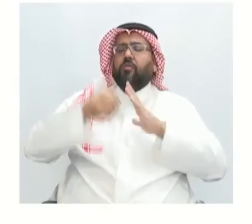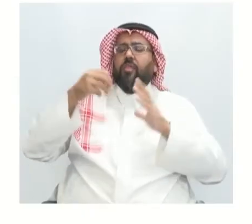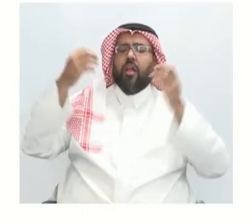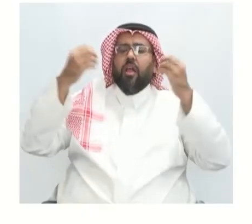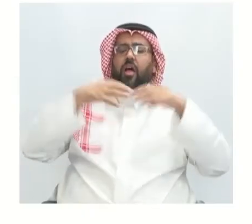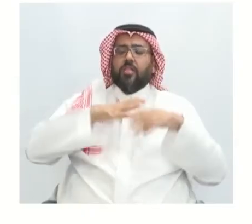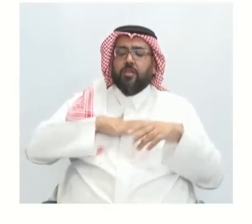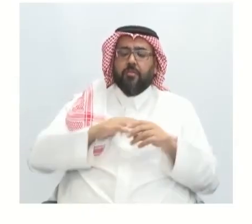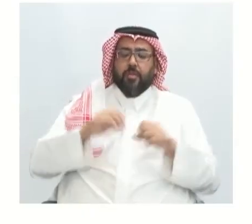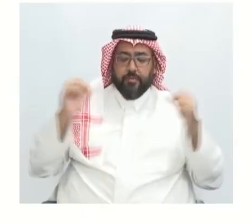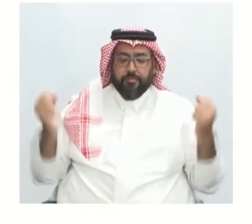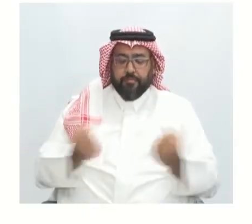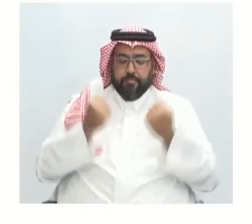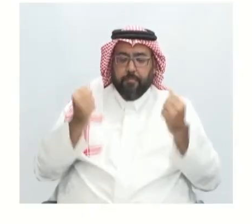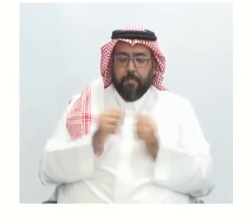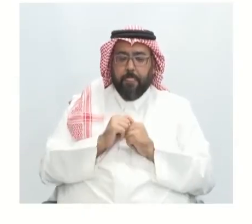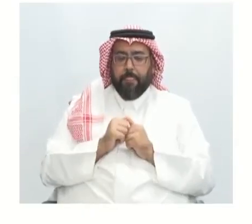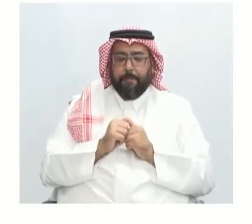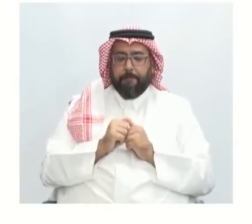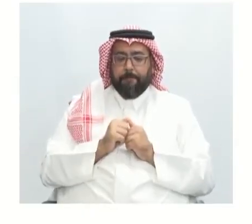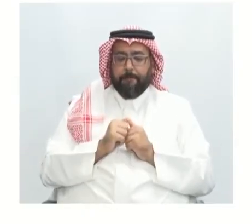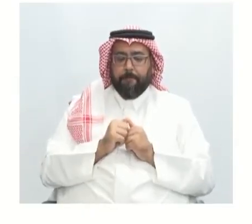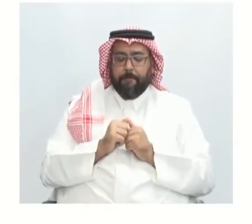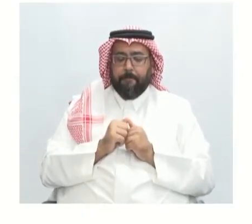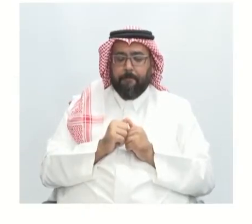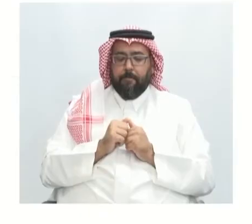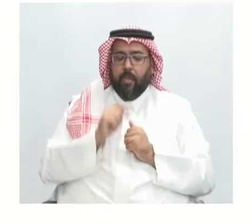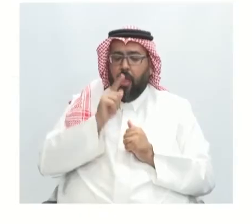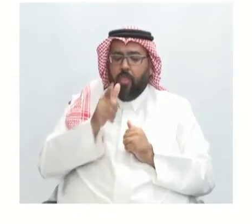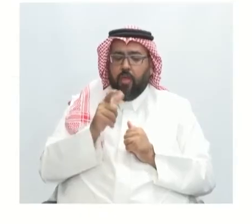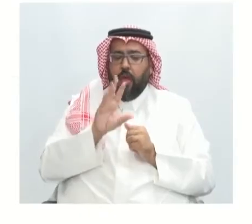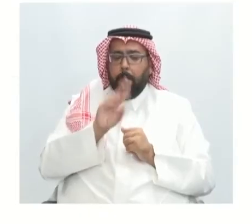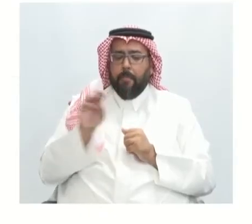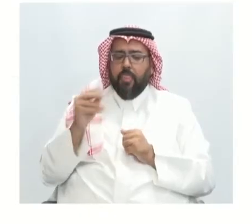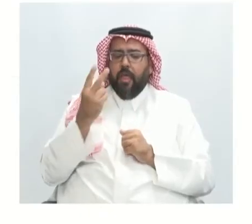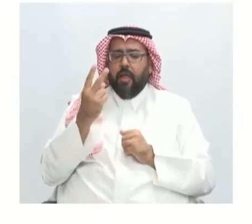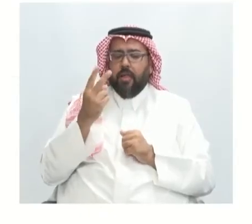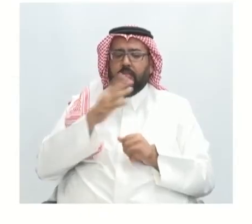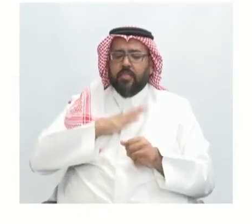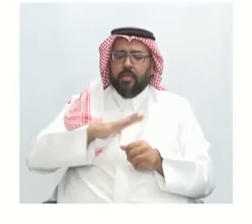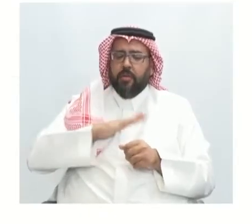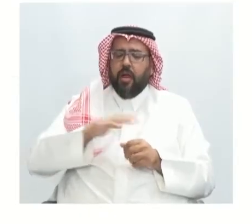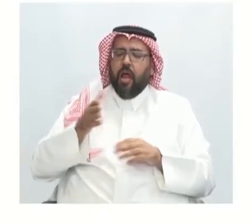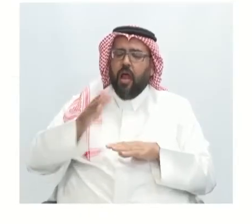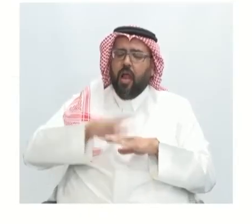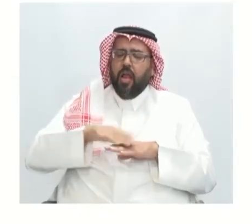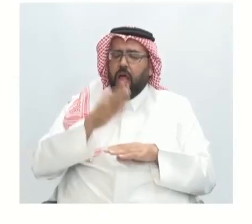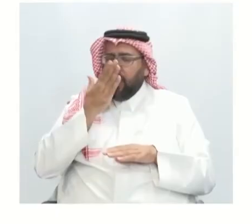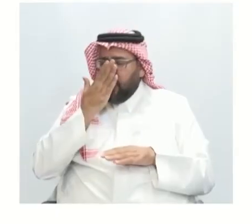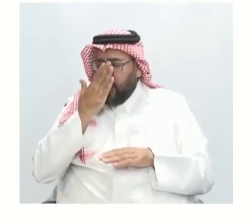ناتي الان للنشاط وفي هذا النشاط اذكر مثالين للصبر على الطاعات